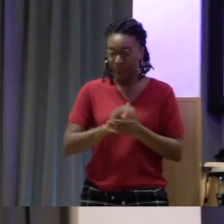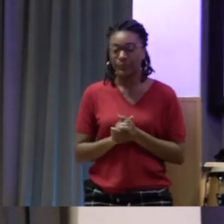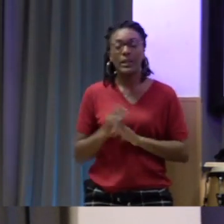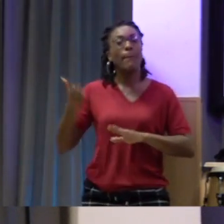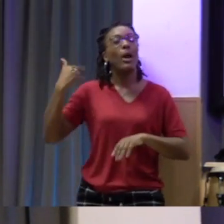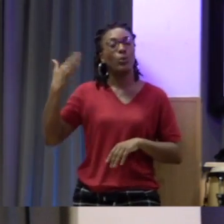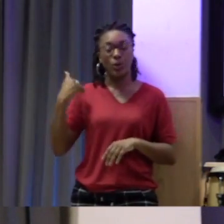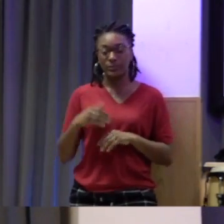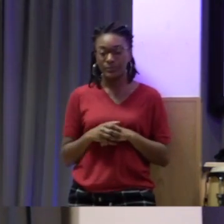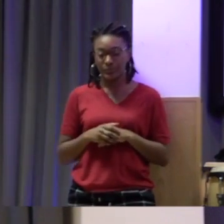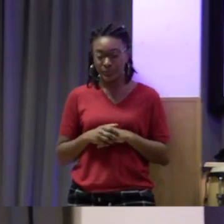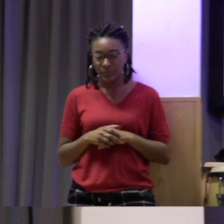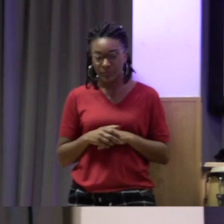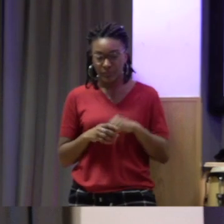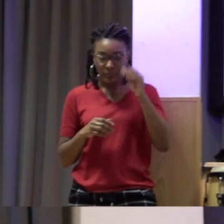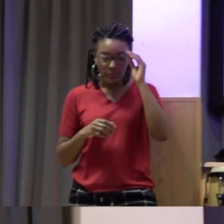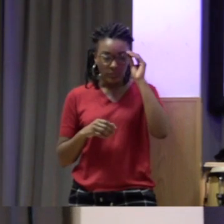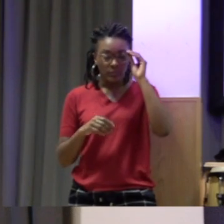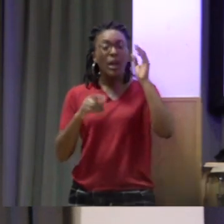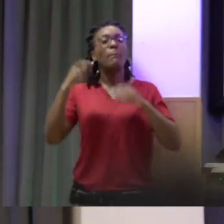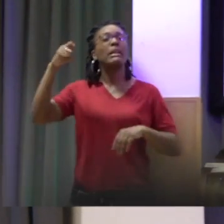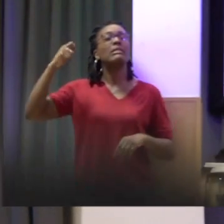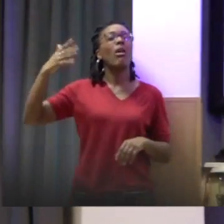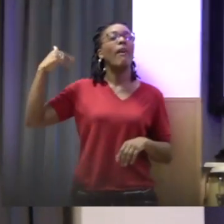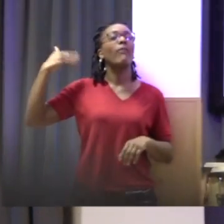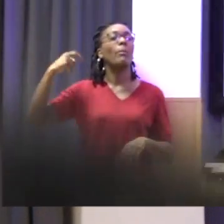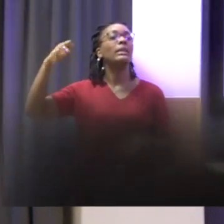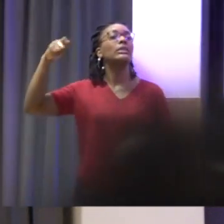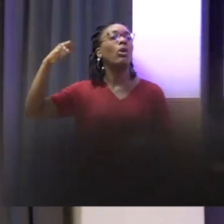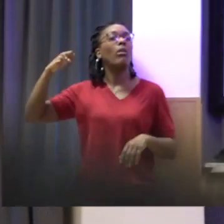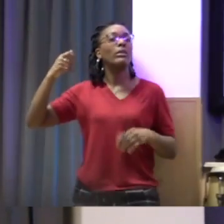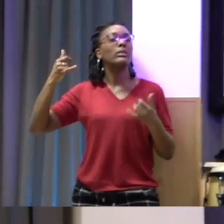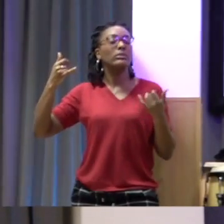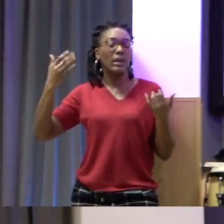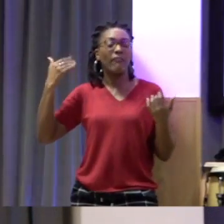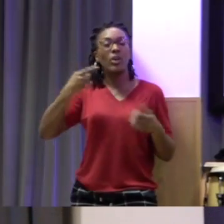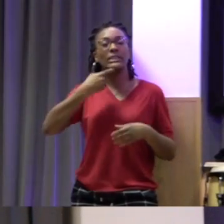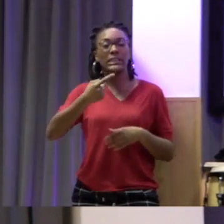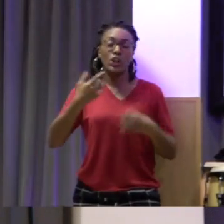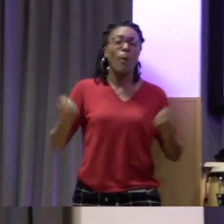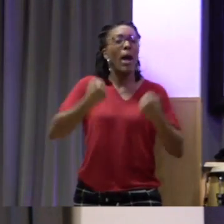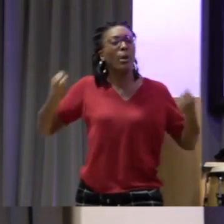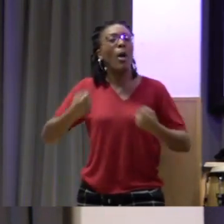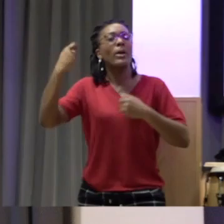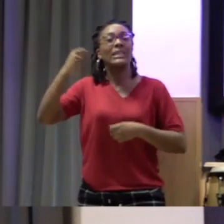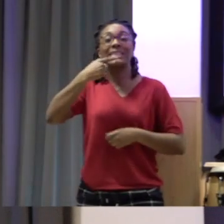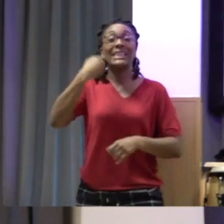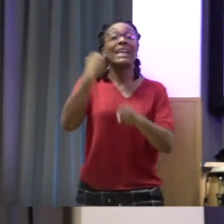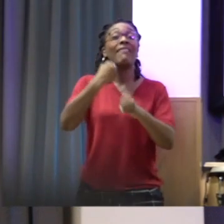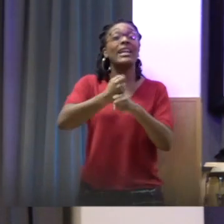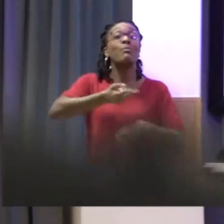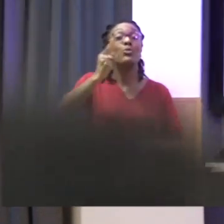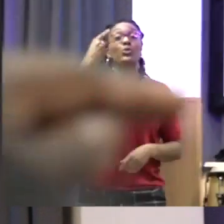longtemps, il y avait le slogan d'un président qui se présentait et qui disait en campagne « Travaillez